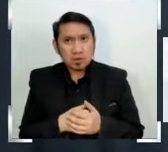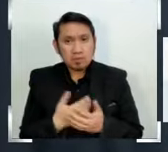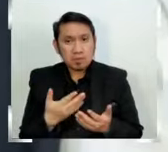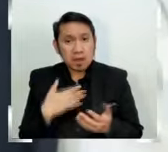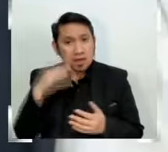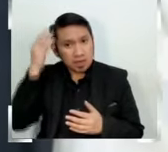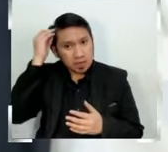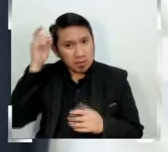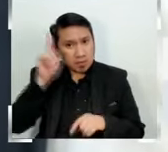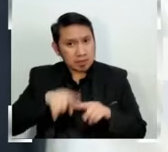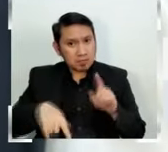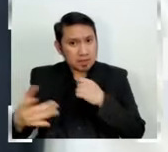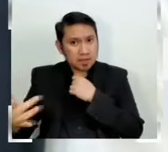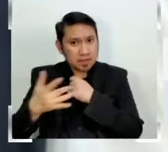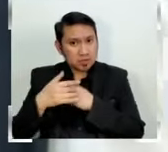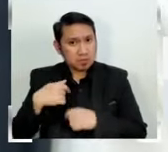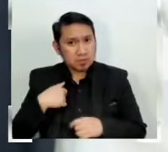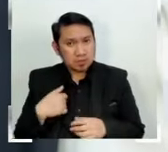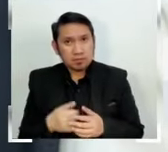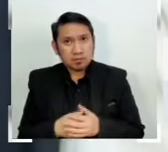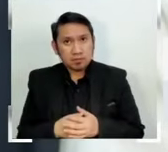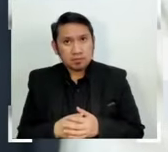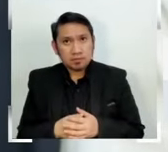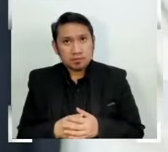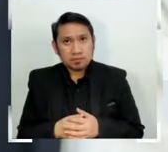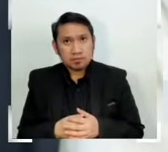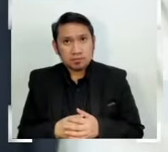ICC. Yes!